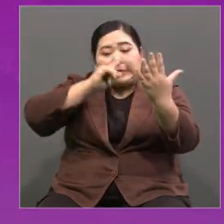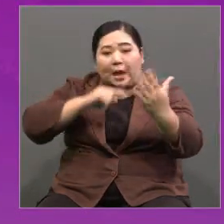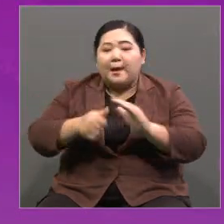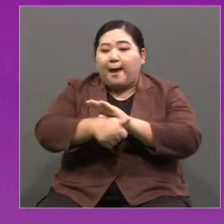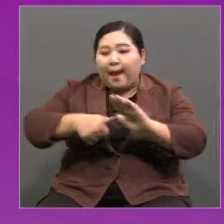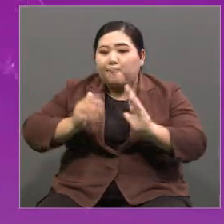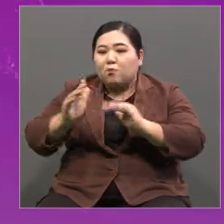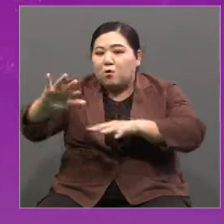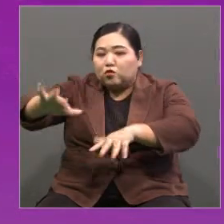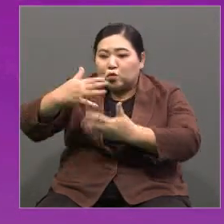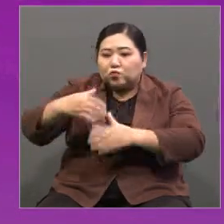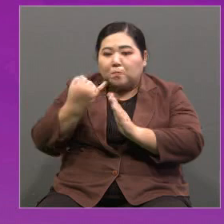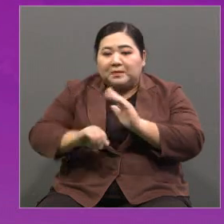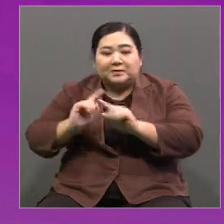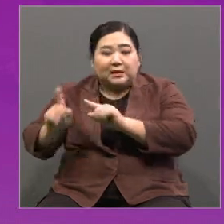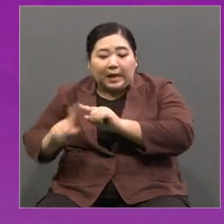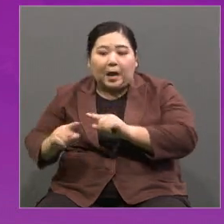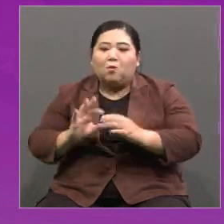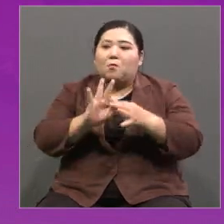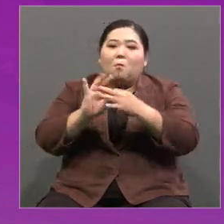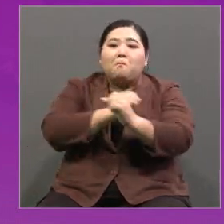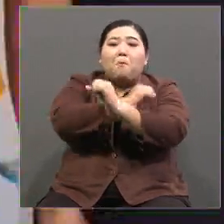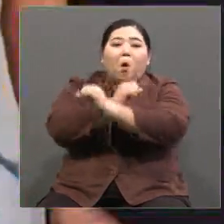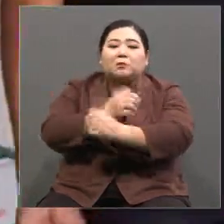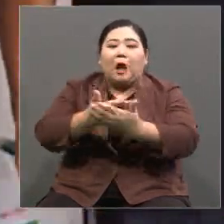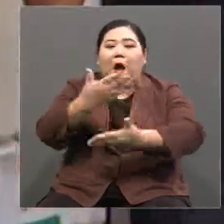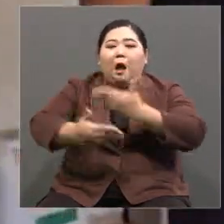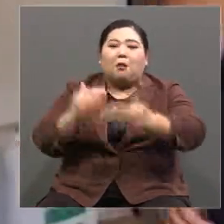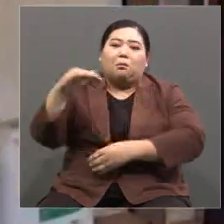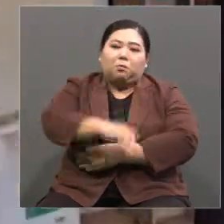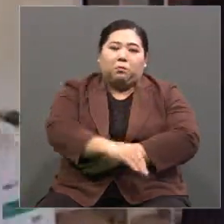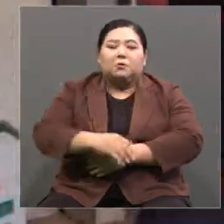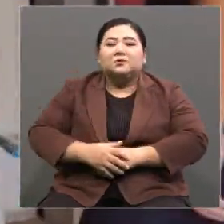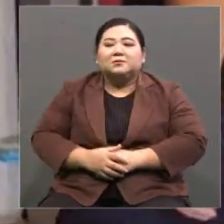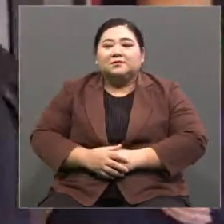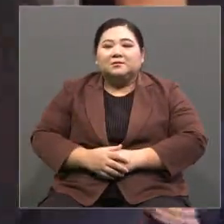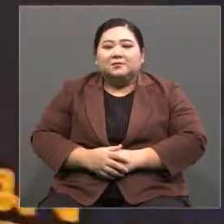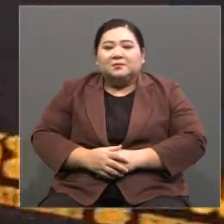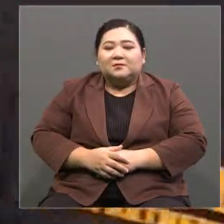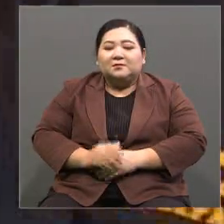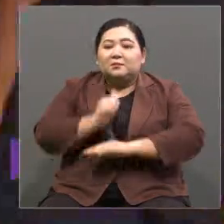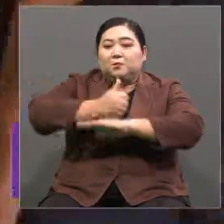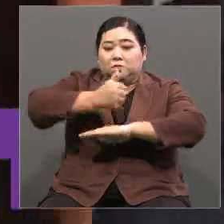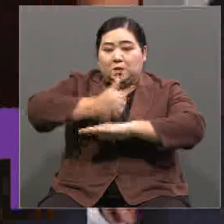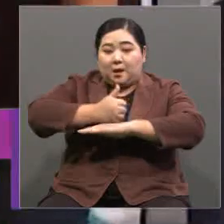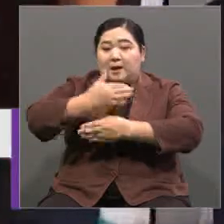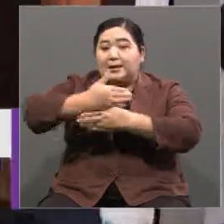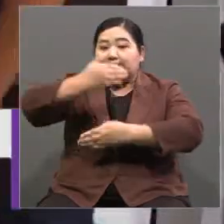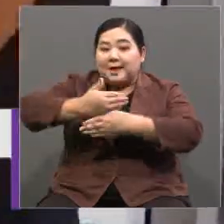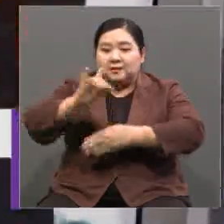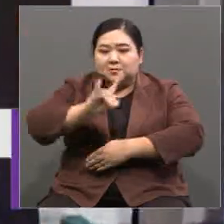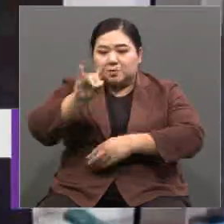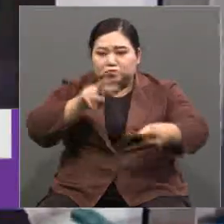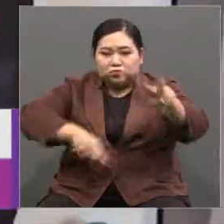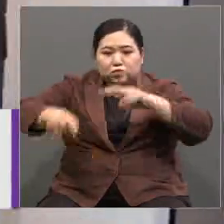ราคาสินค้าเกษตรตกต่ำครับหลังจากนายศราวุธประจวหัวหน้าด่านกักกันสัตว์นะ